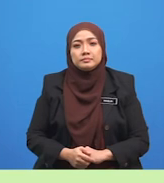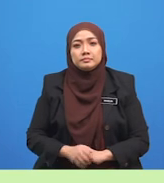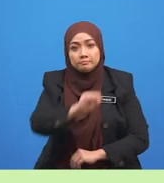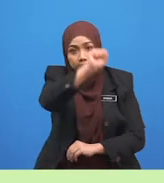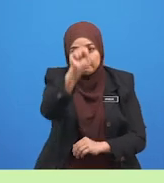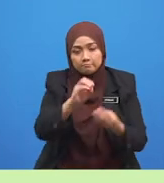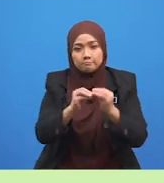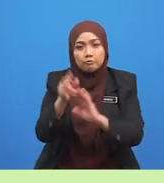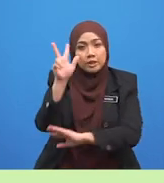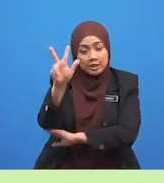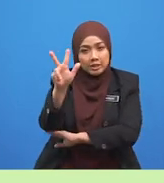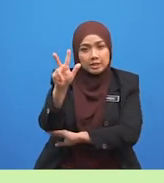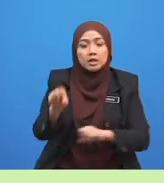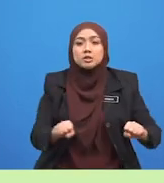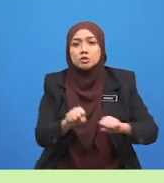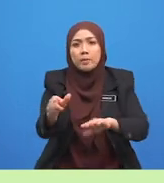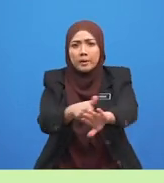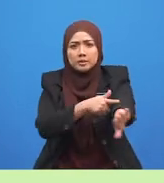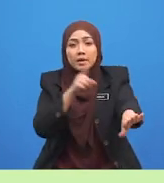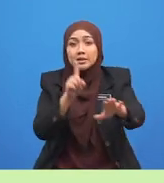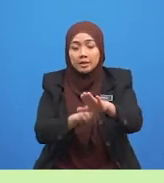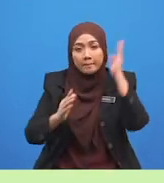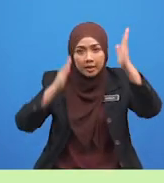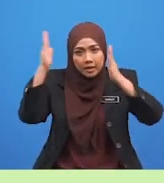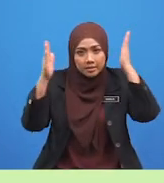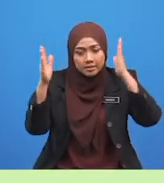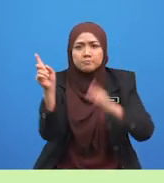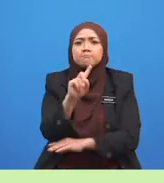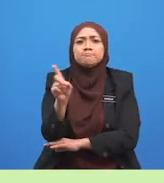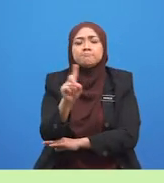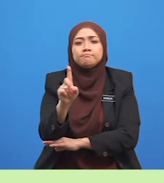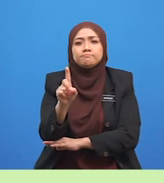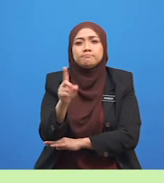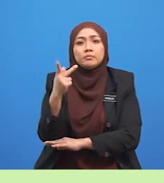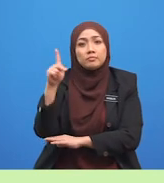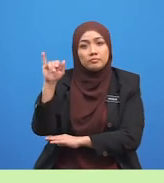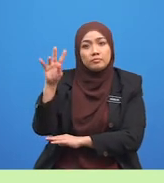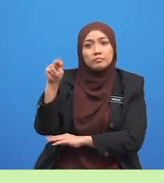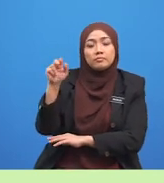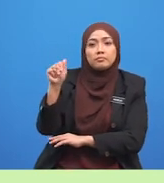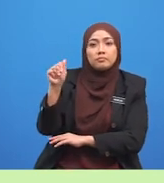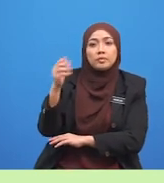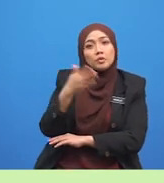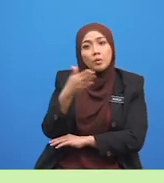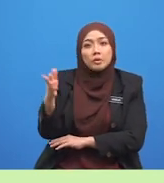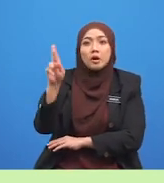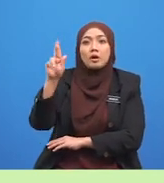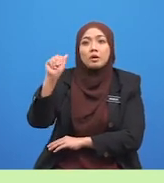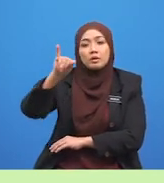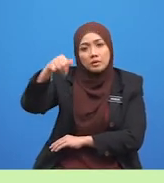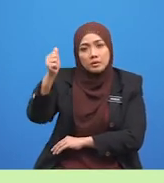Soalan ketiga, sungai yang terpanjang di Malaysia. Sama ada Sungai Kinabatangan atau Sungai Rajang.